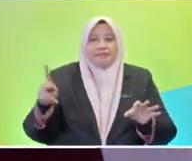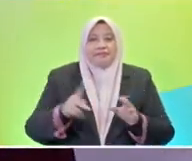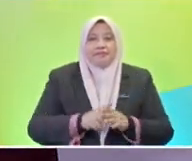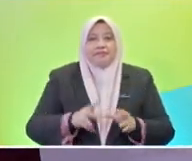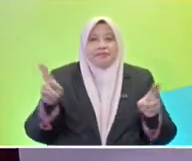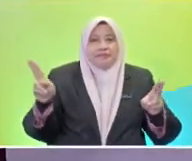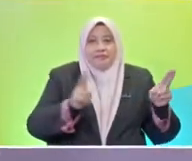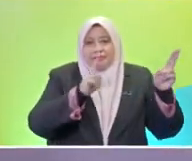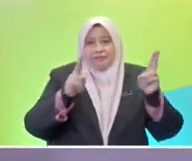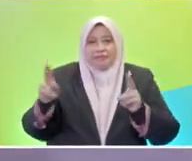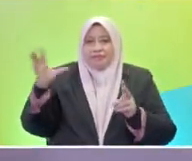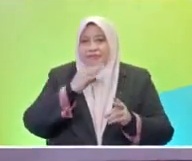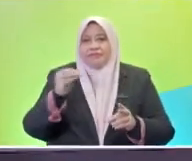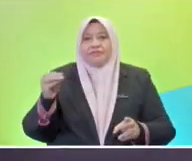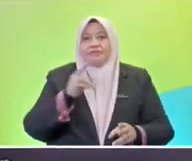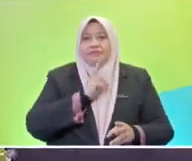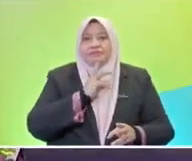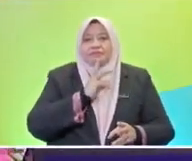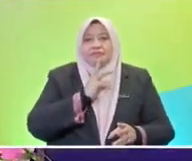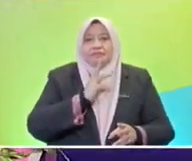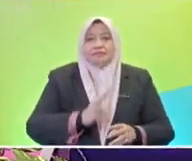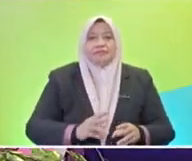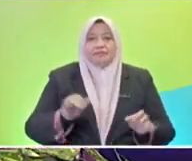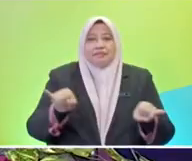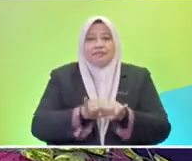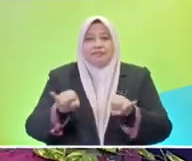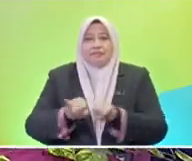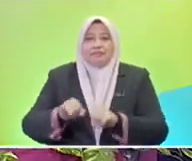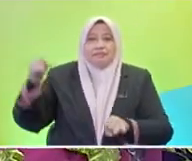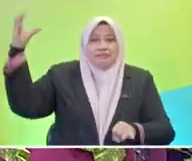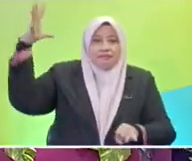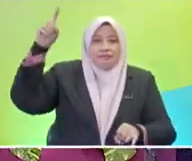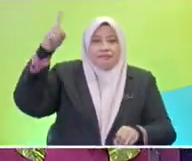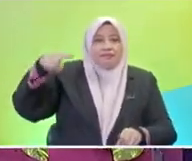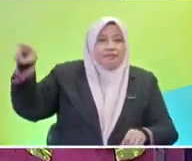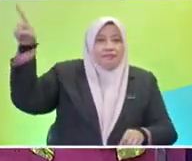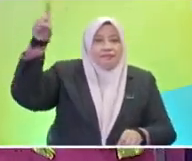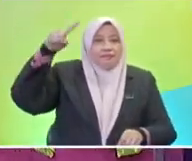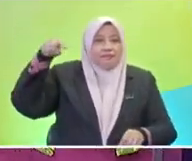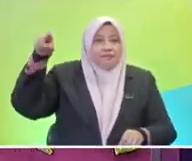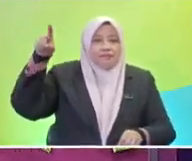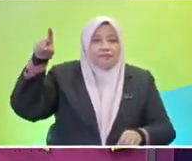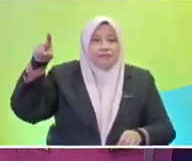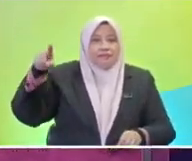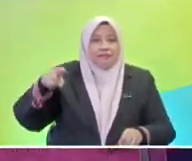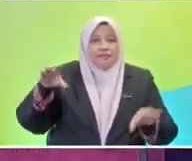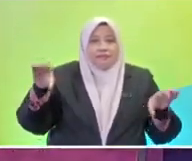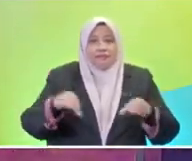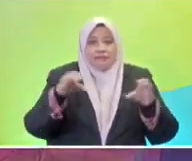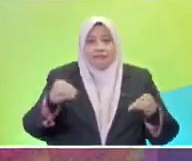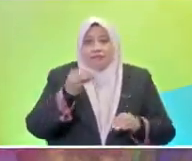Perlukan udara dan air. Juga cahaya matahari.